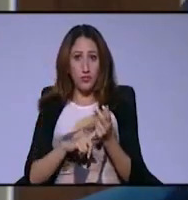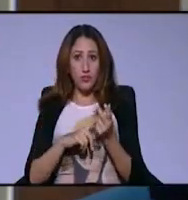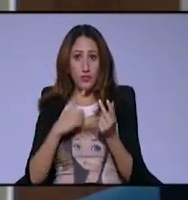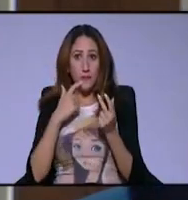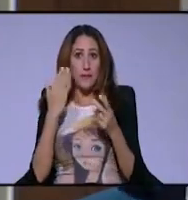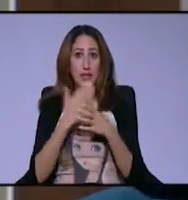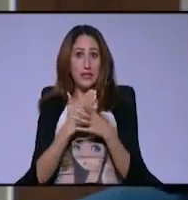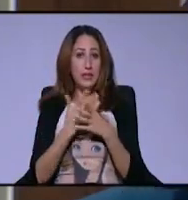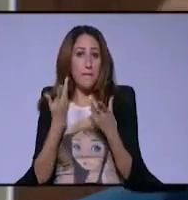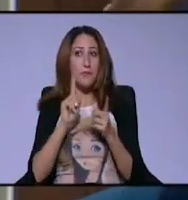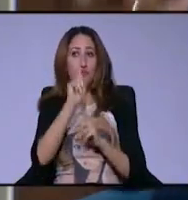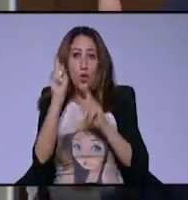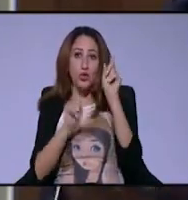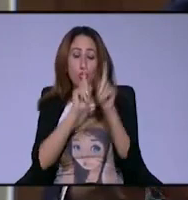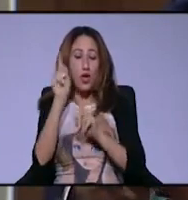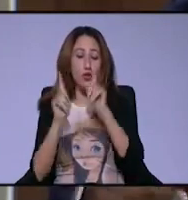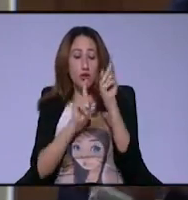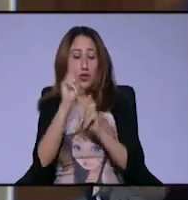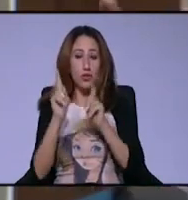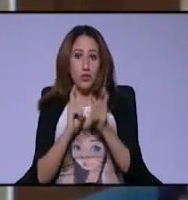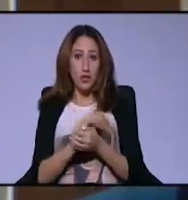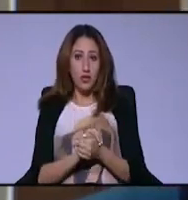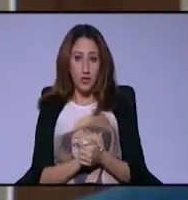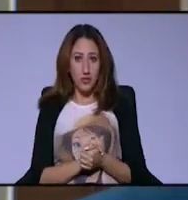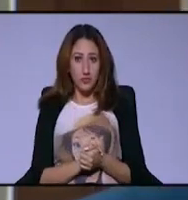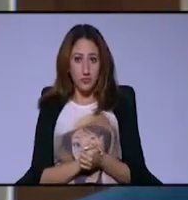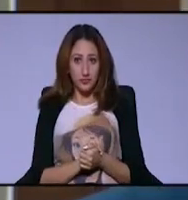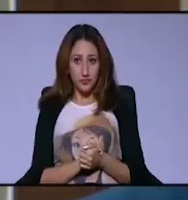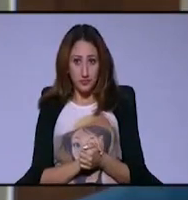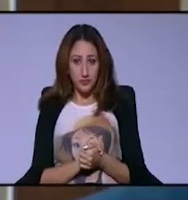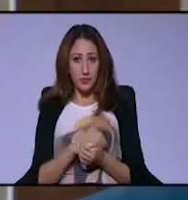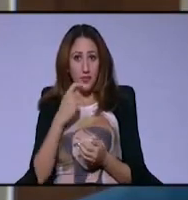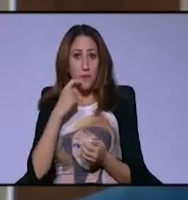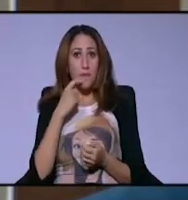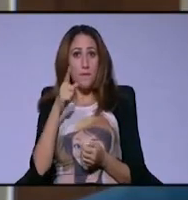هنا طرح وأسئلة بيجاوب عليها، فبياخد قرار